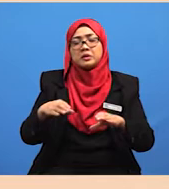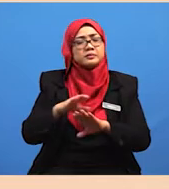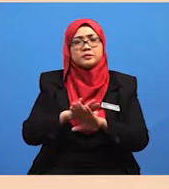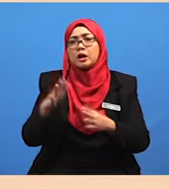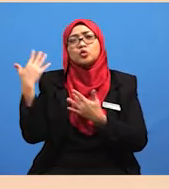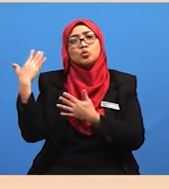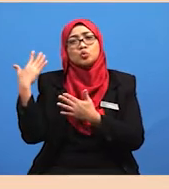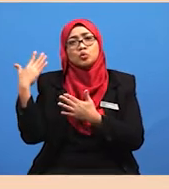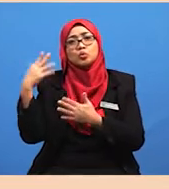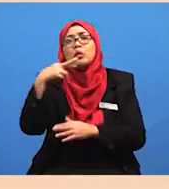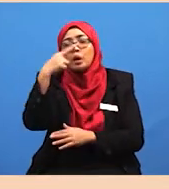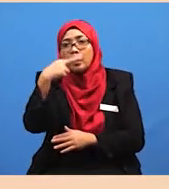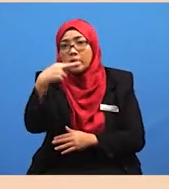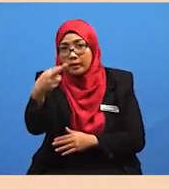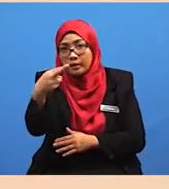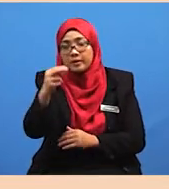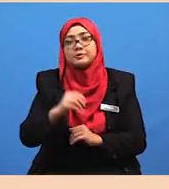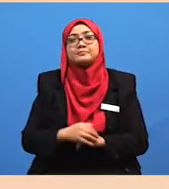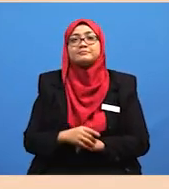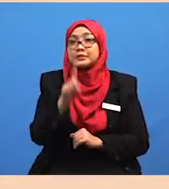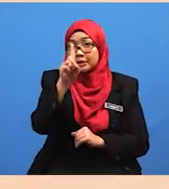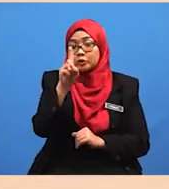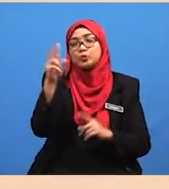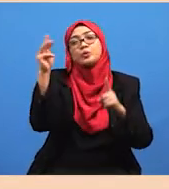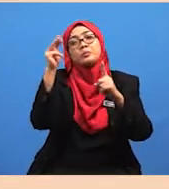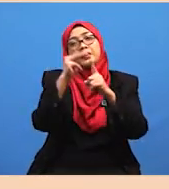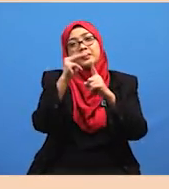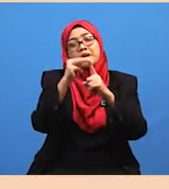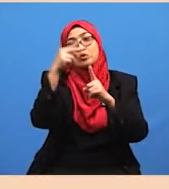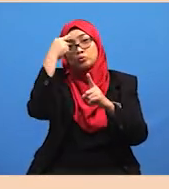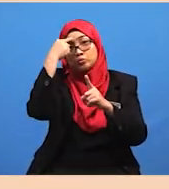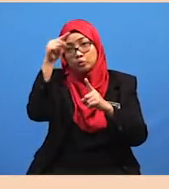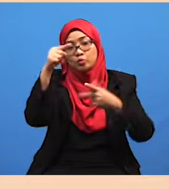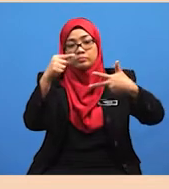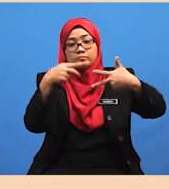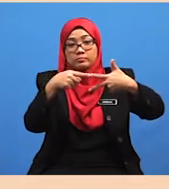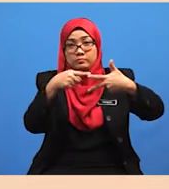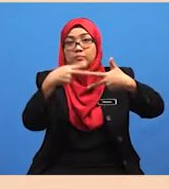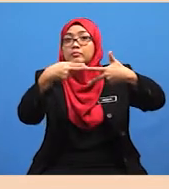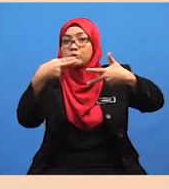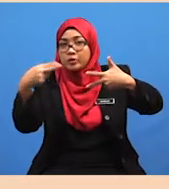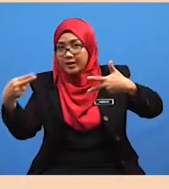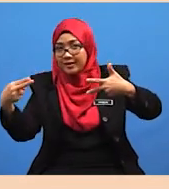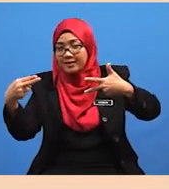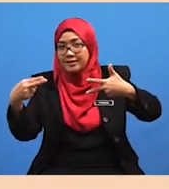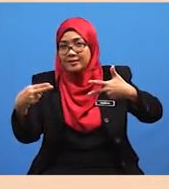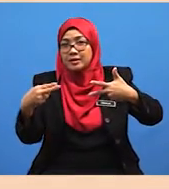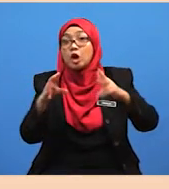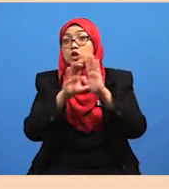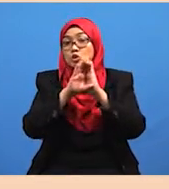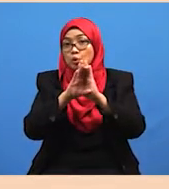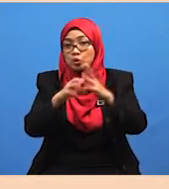menumbuh Arai satu Marga untuk uraian contoh yang